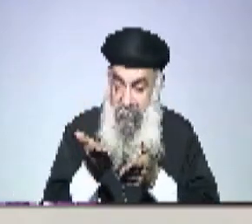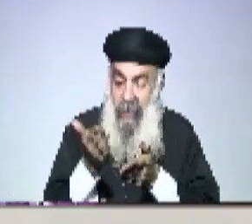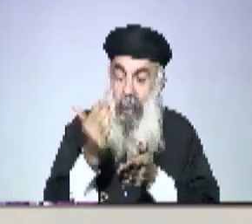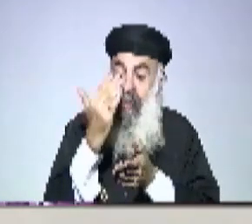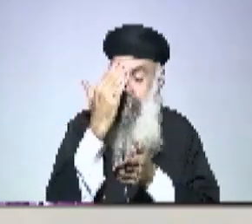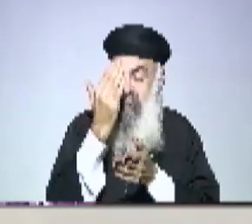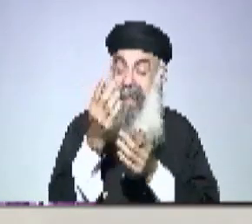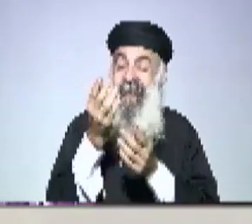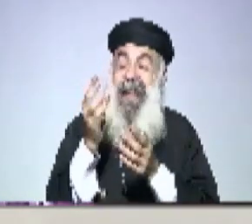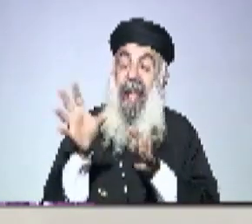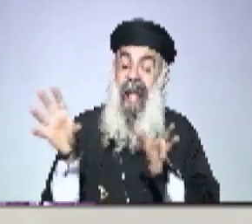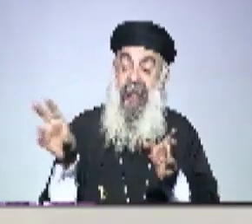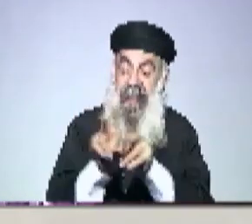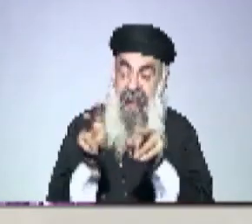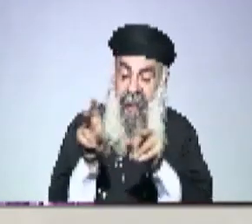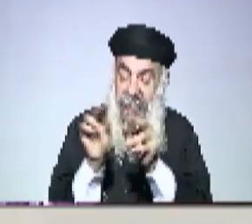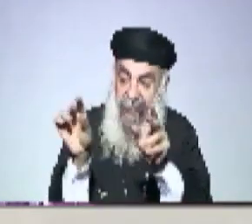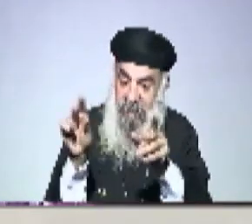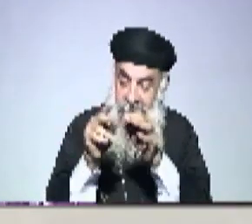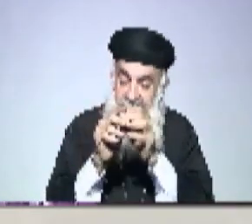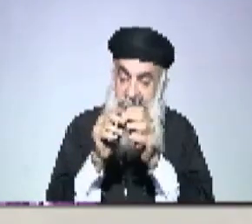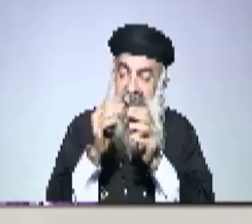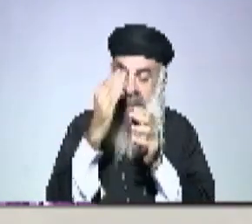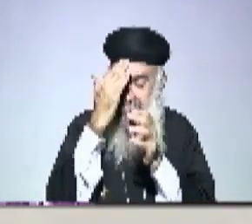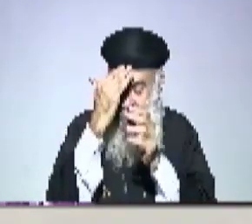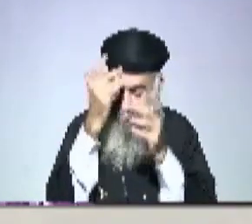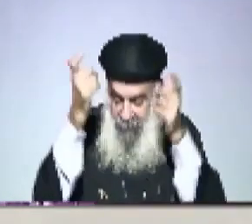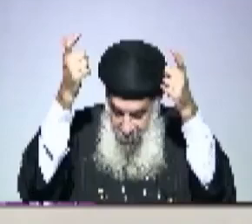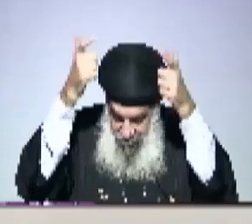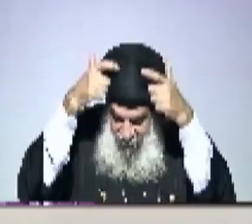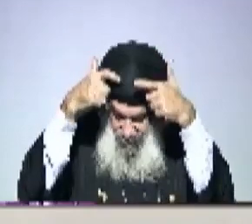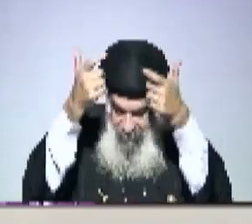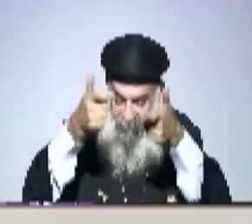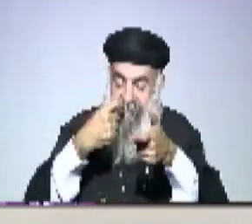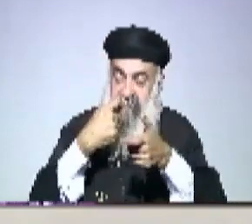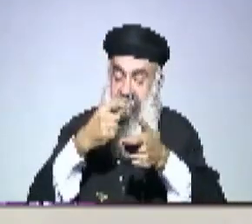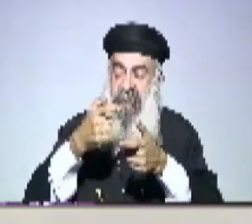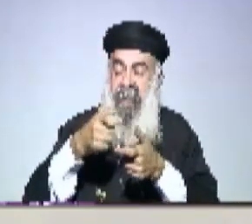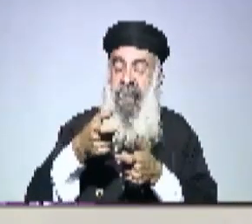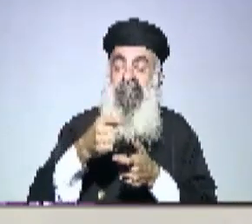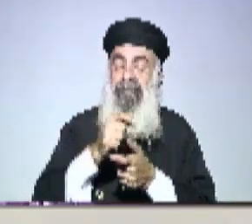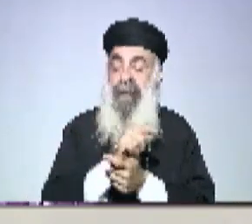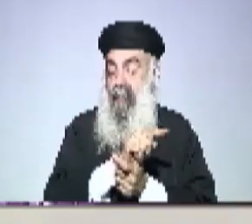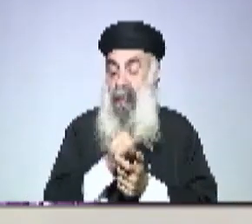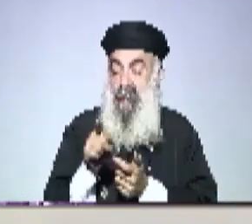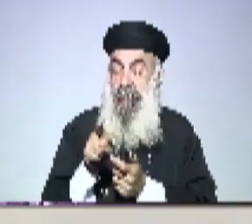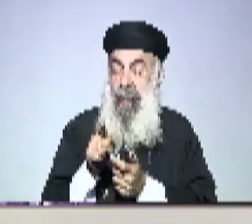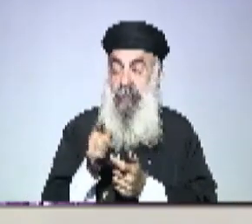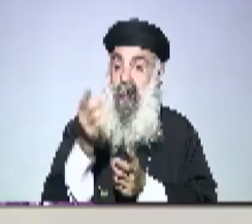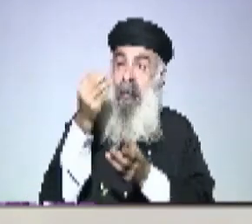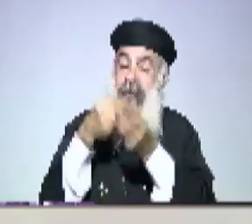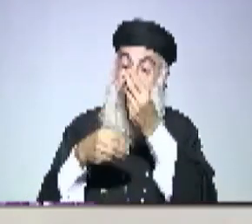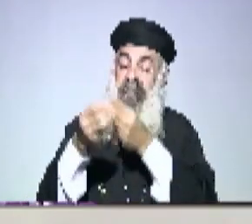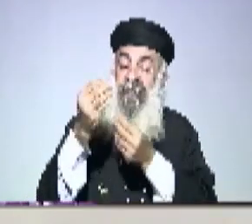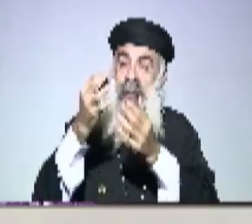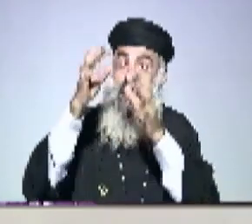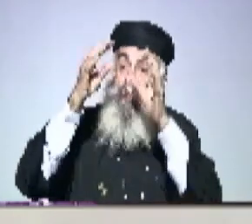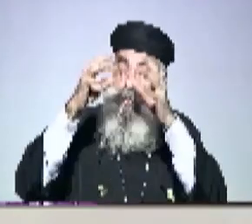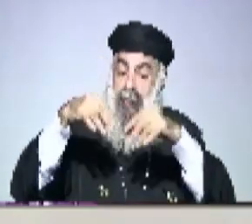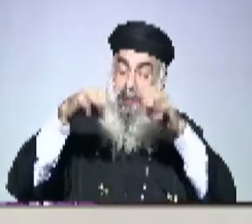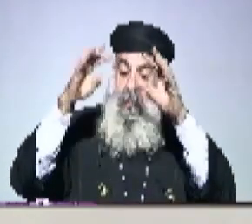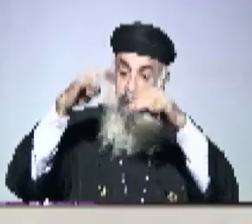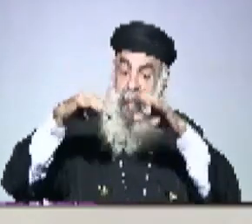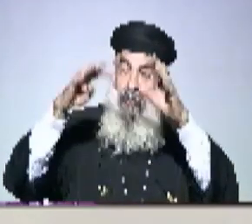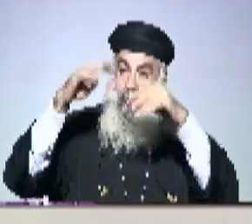غلتها كللت السنه بجودك واثارك تقطر دسما